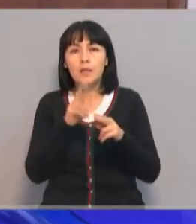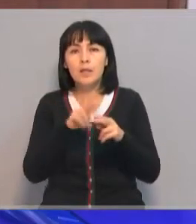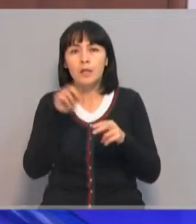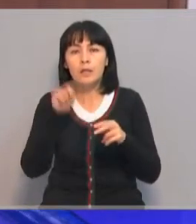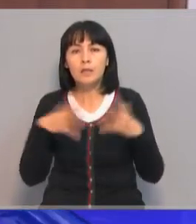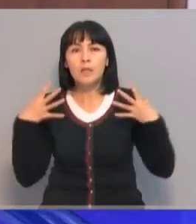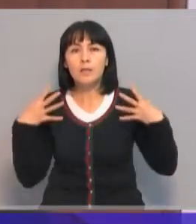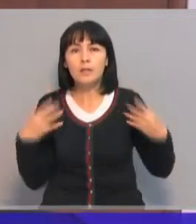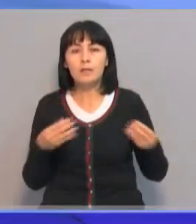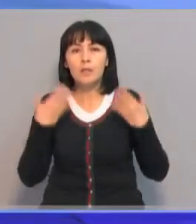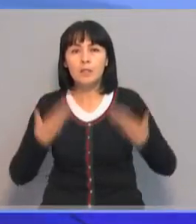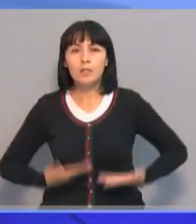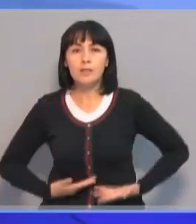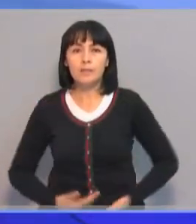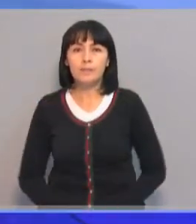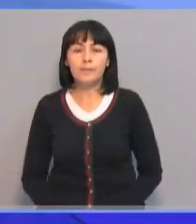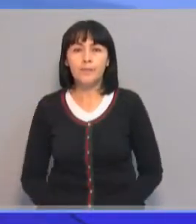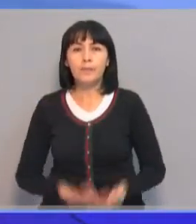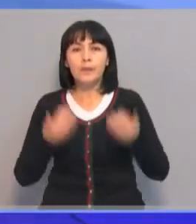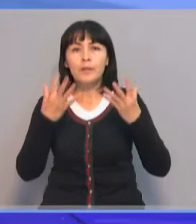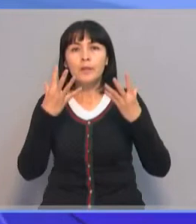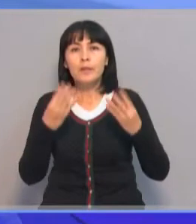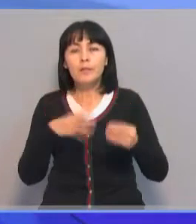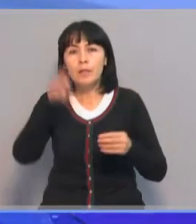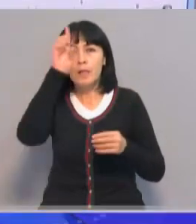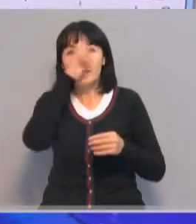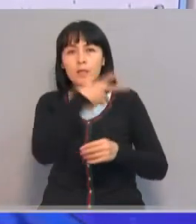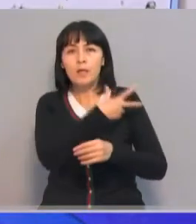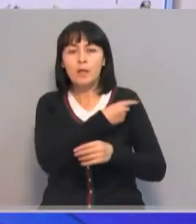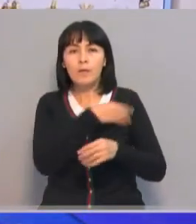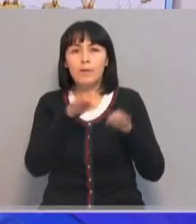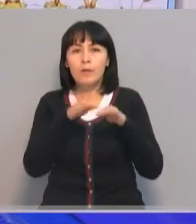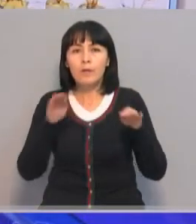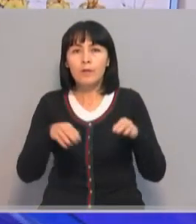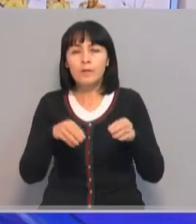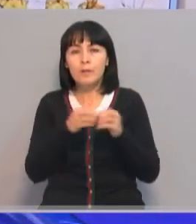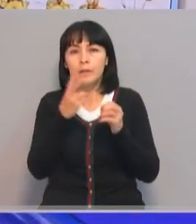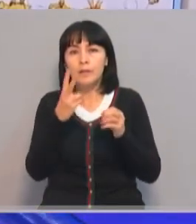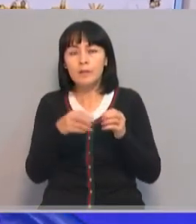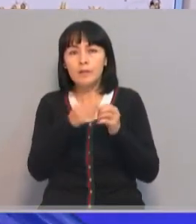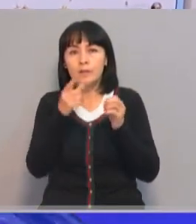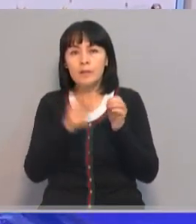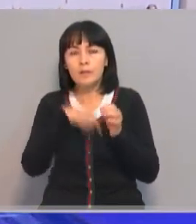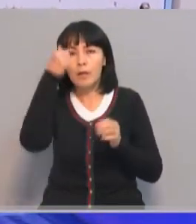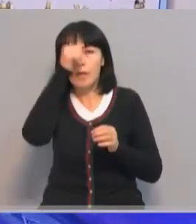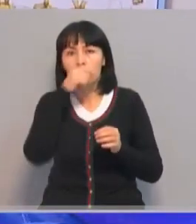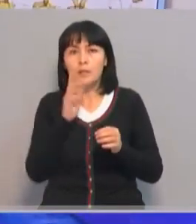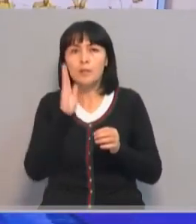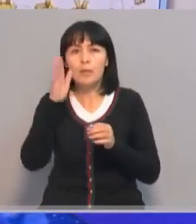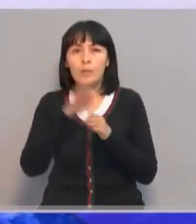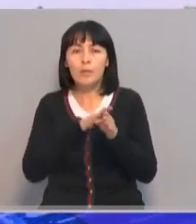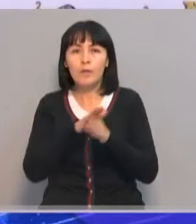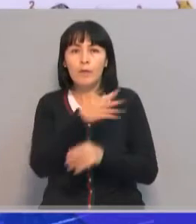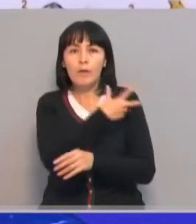зависит здоровье и даже жизнь. На сегодня в нашей стране вакцинацию подросткам в возрасте 12-17 лет будет